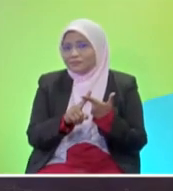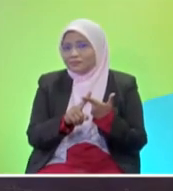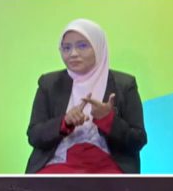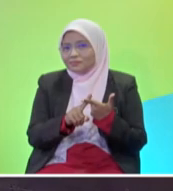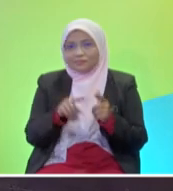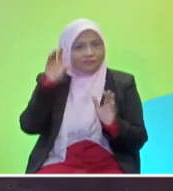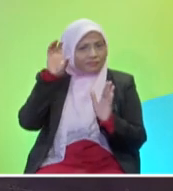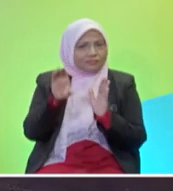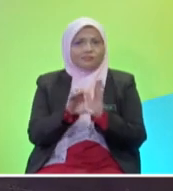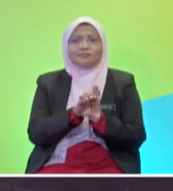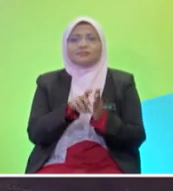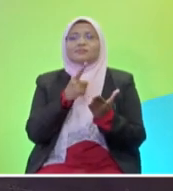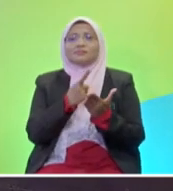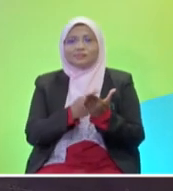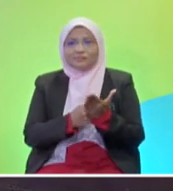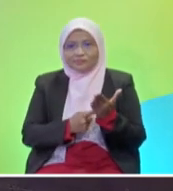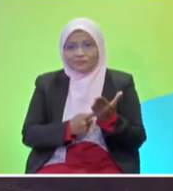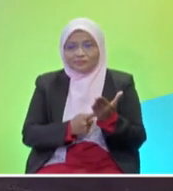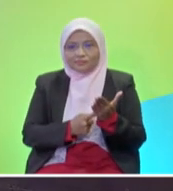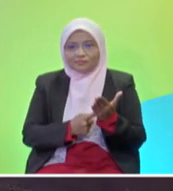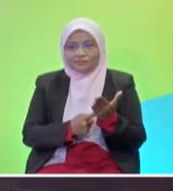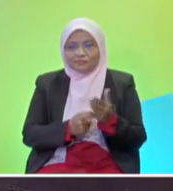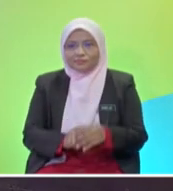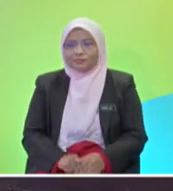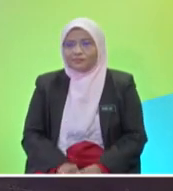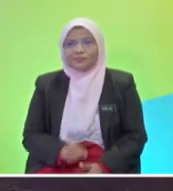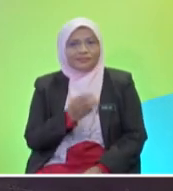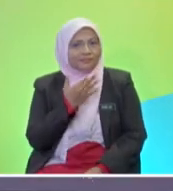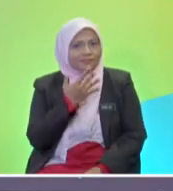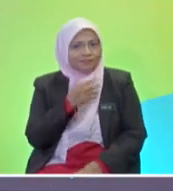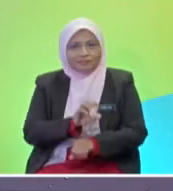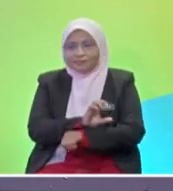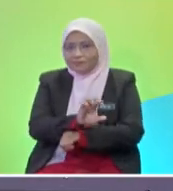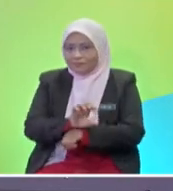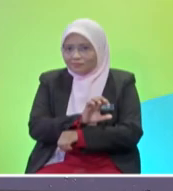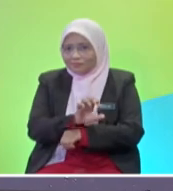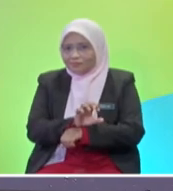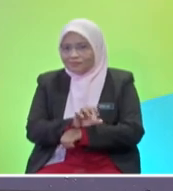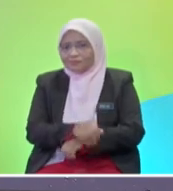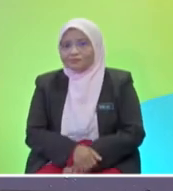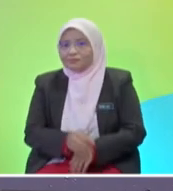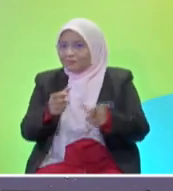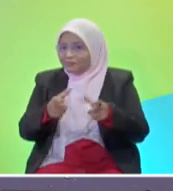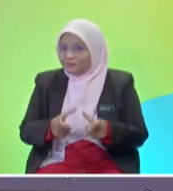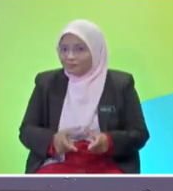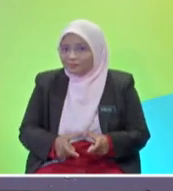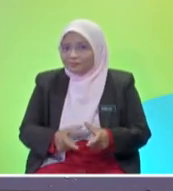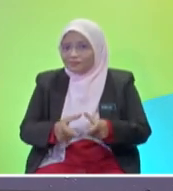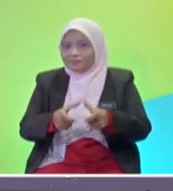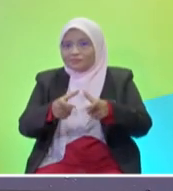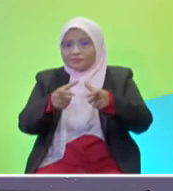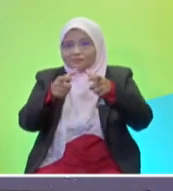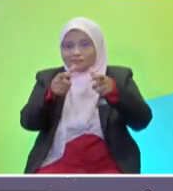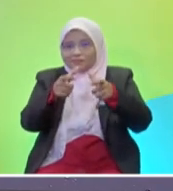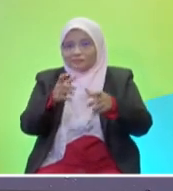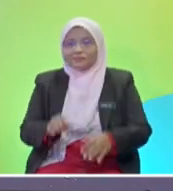yang kedua ini gambar dia berwarna coklat. Dia ialah batang. Betul.